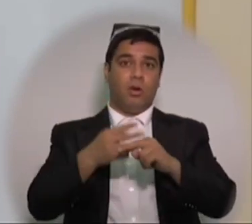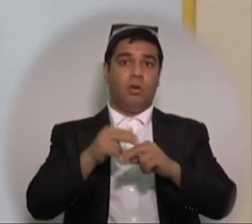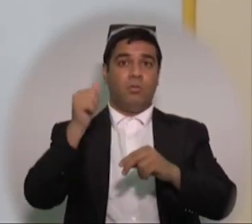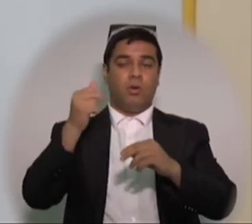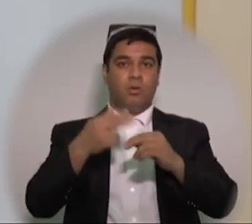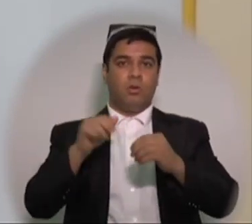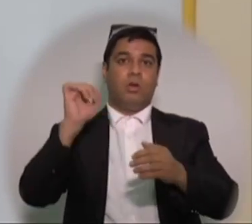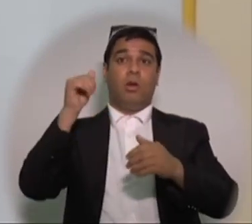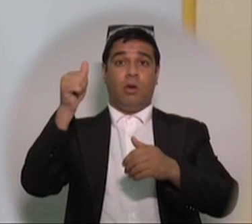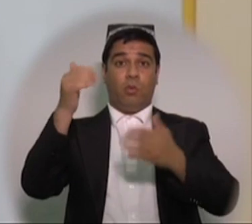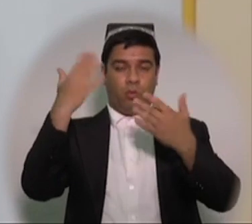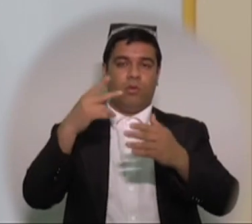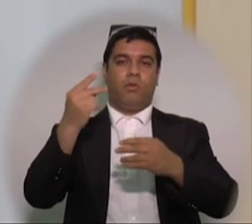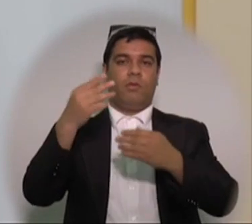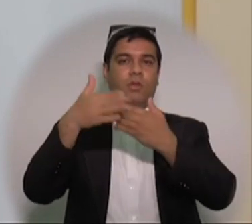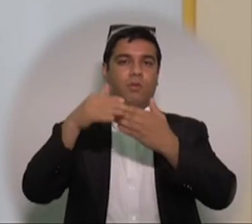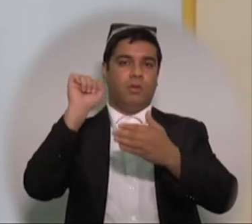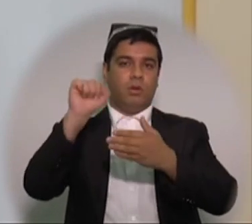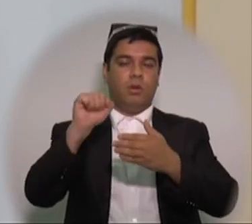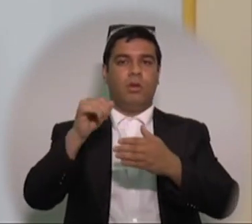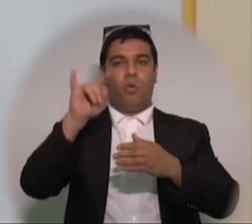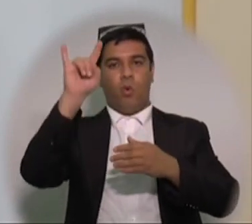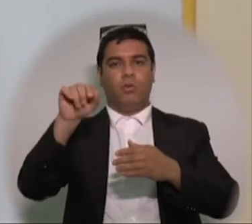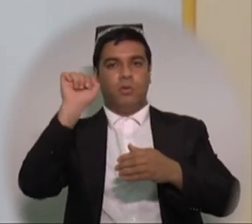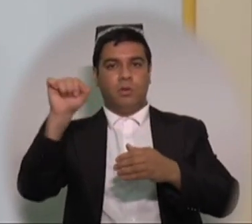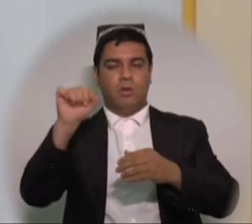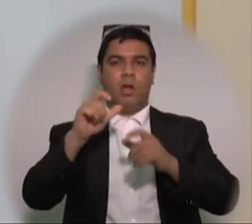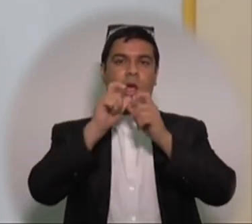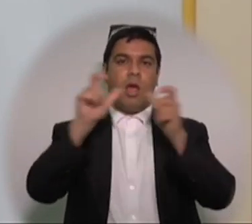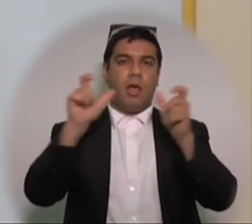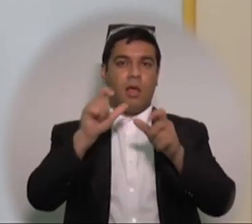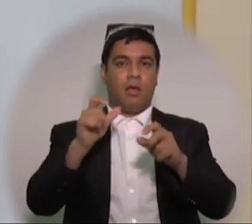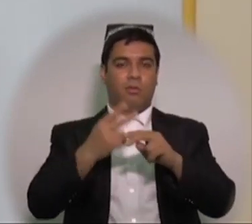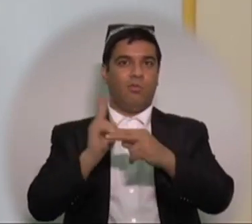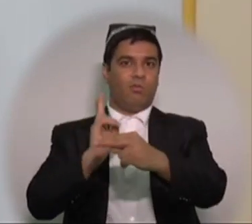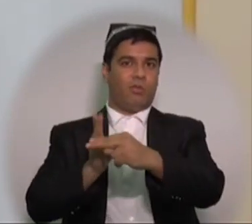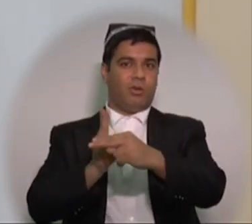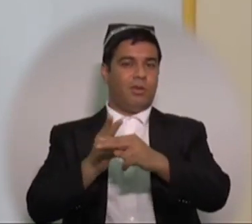qo'ng'iroqni bosmasdan eshikni taqillatadi. Yoki derazani uradi, yoki baqirib chaqiradi.